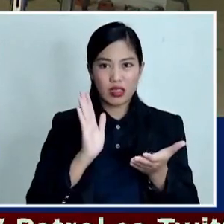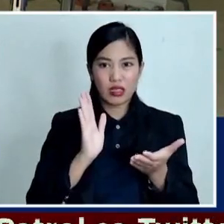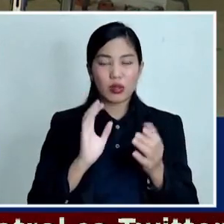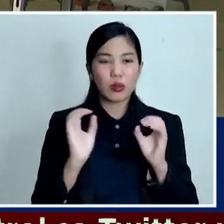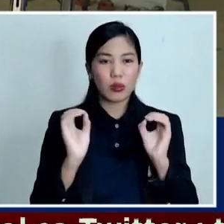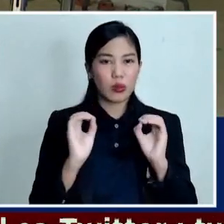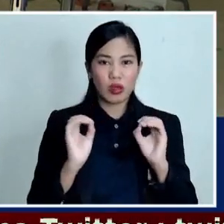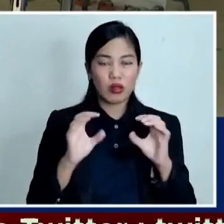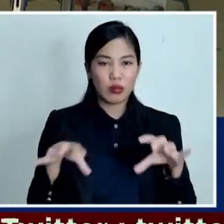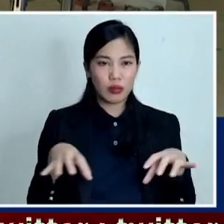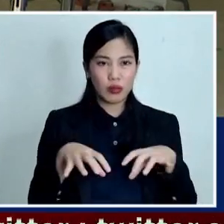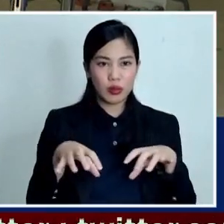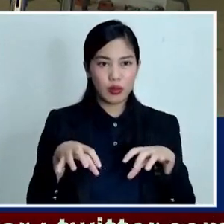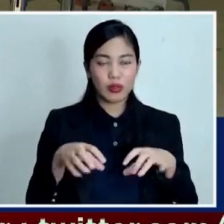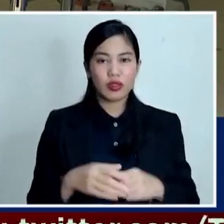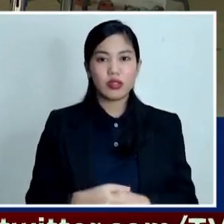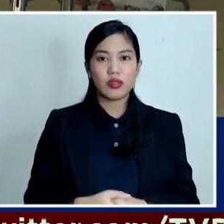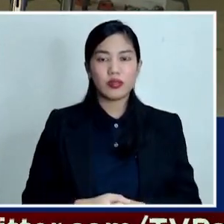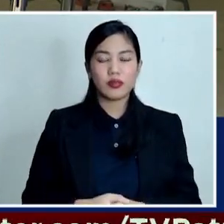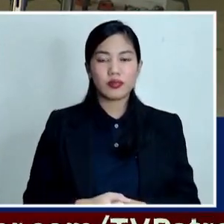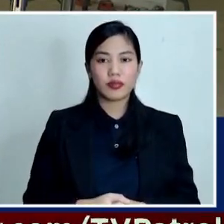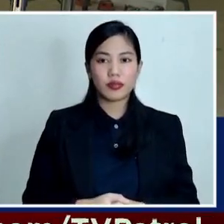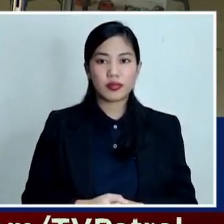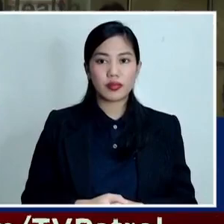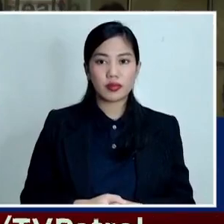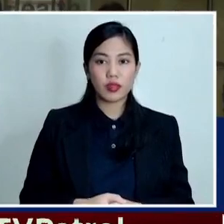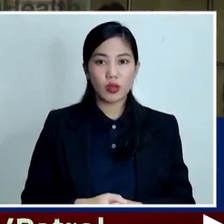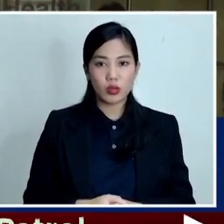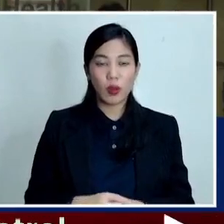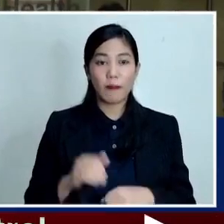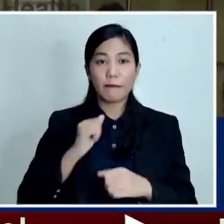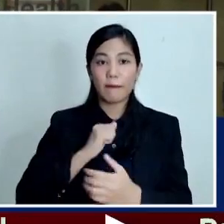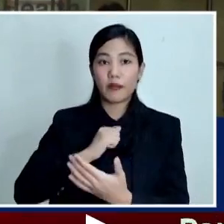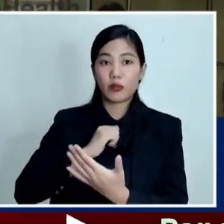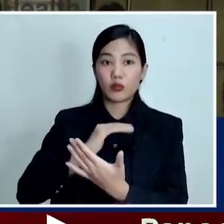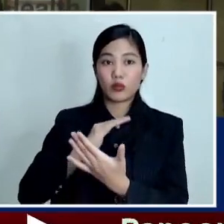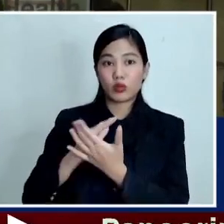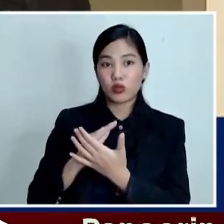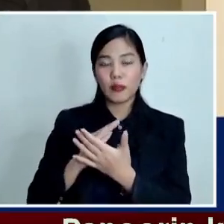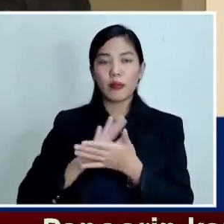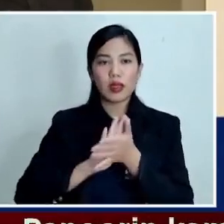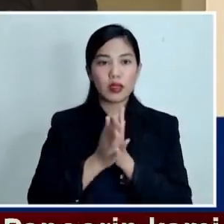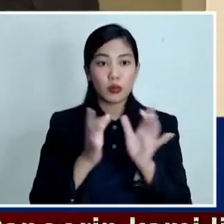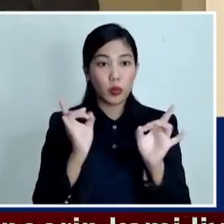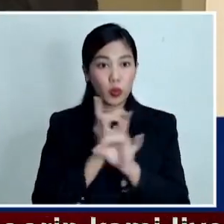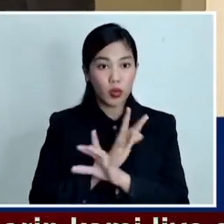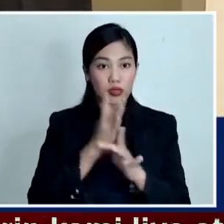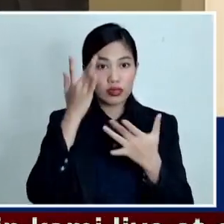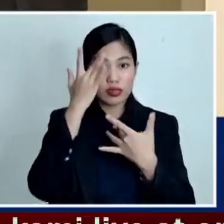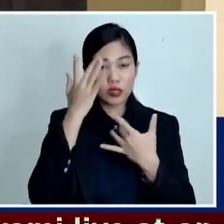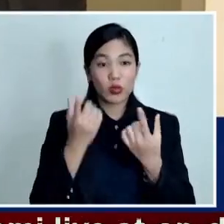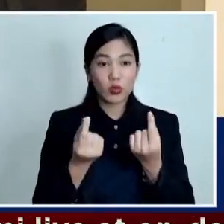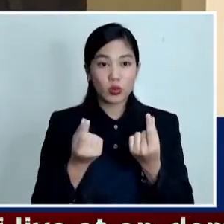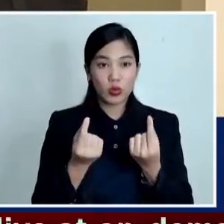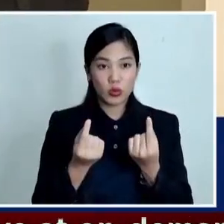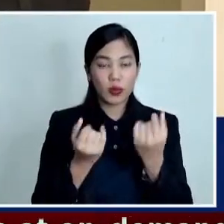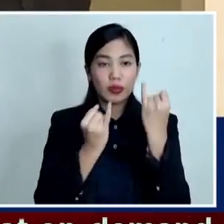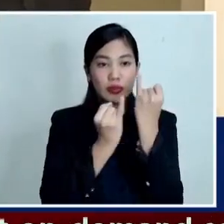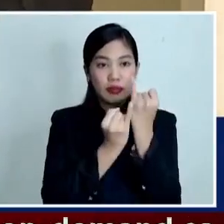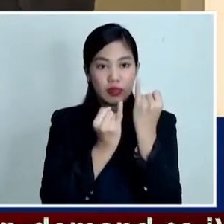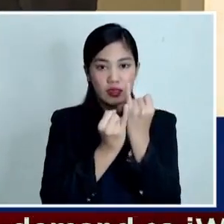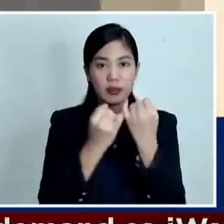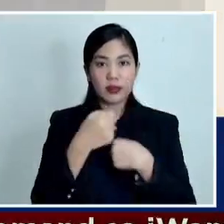Para maagapan ang komplikasyon ng sakit tulad ng kay Lola Aurora, inilunsad na ng PhilHealth ang konsultasyong sulit at tama